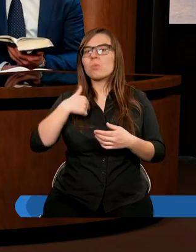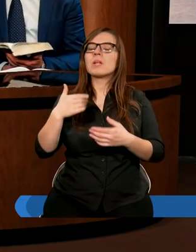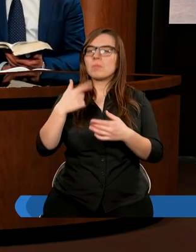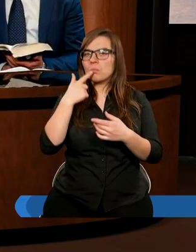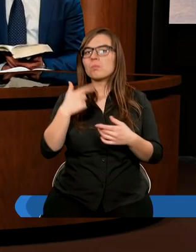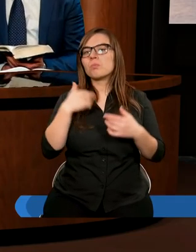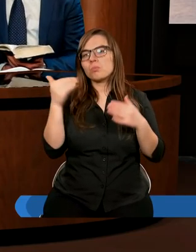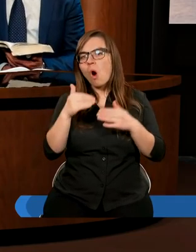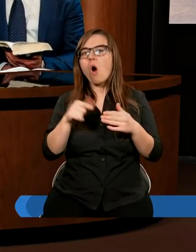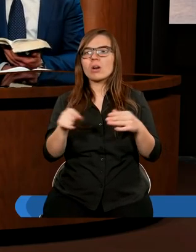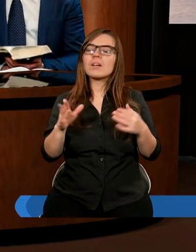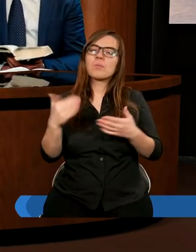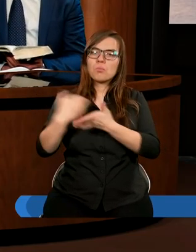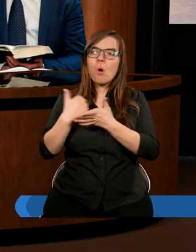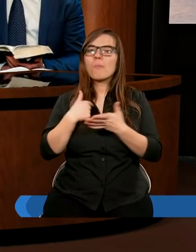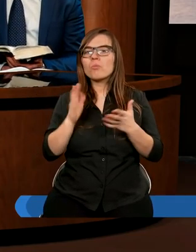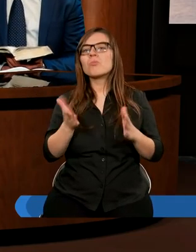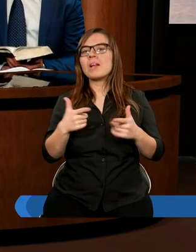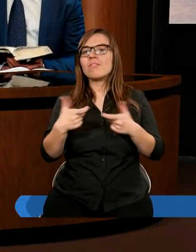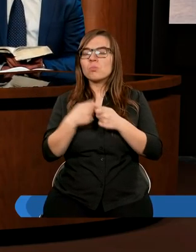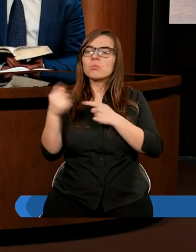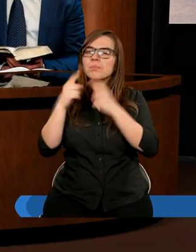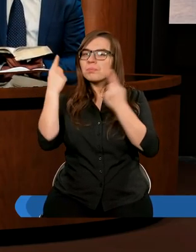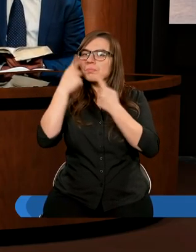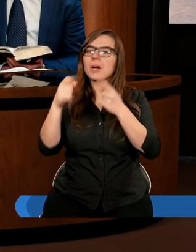to wiadomo, to już jest bardziej indywidualna sprawa.